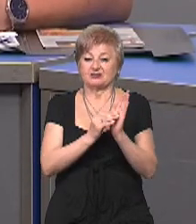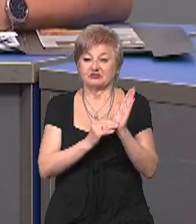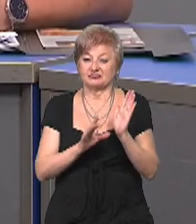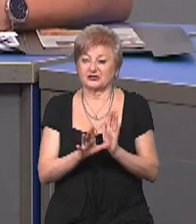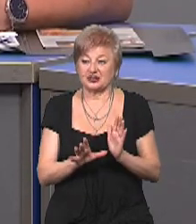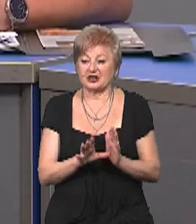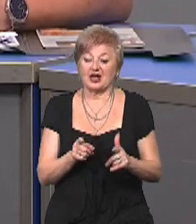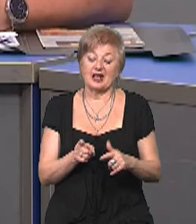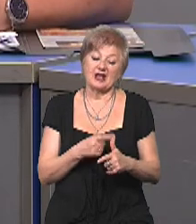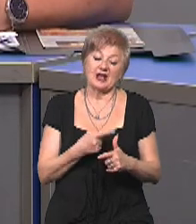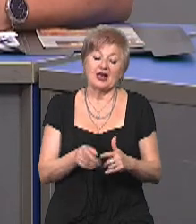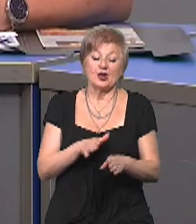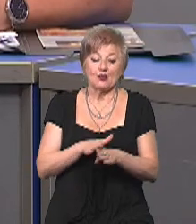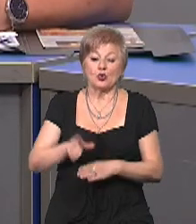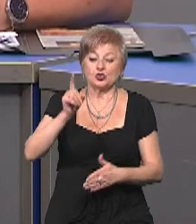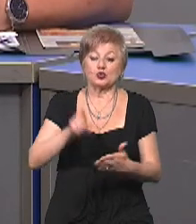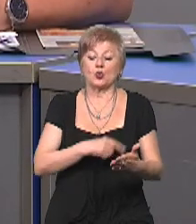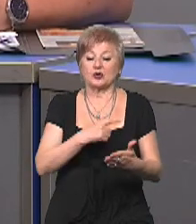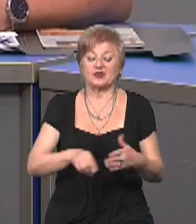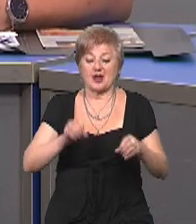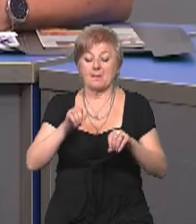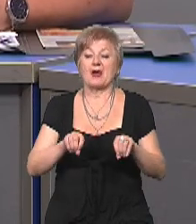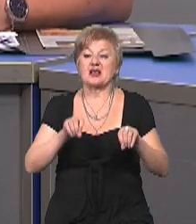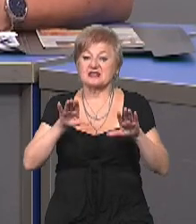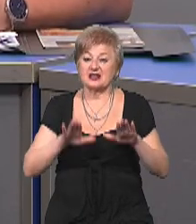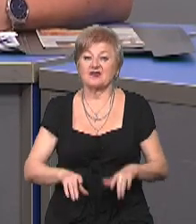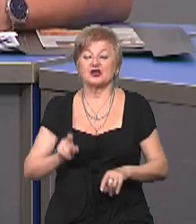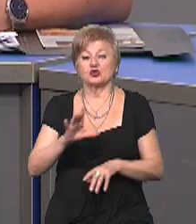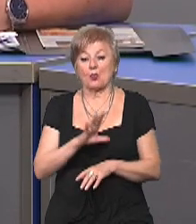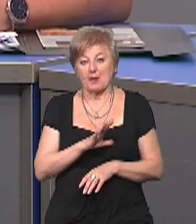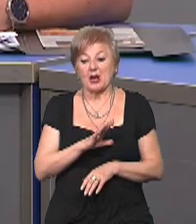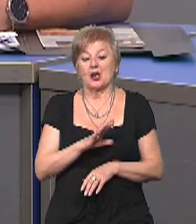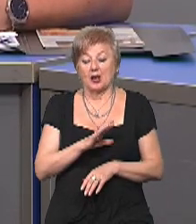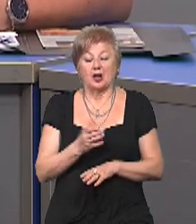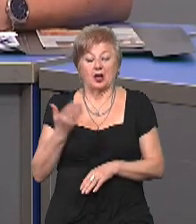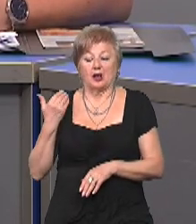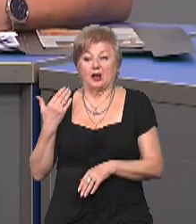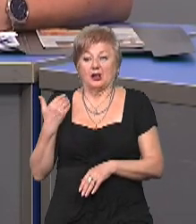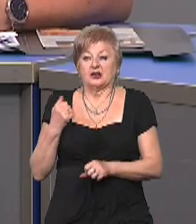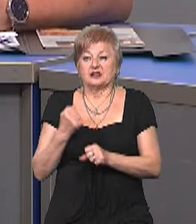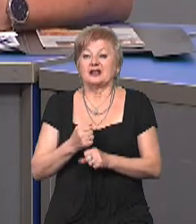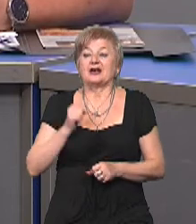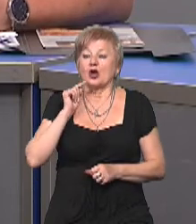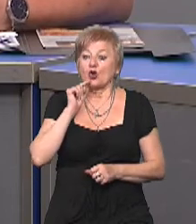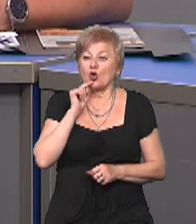или полностью отменил действие тех постановлений, которые были выпущены и